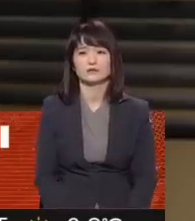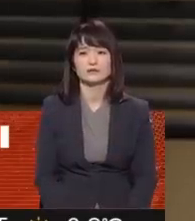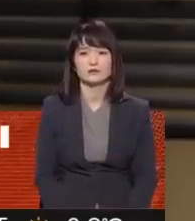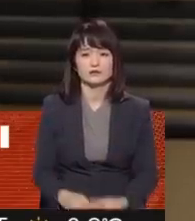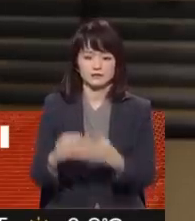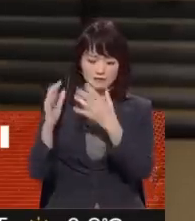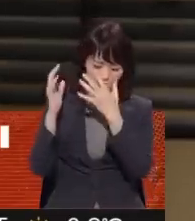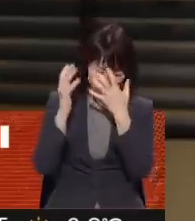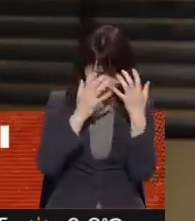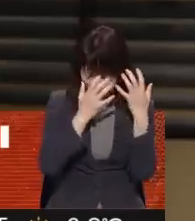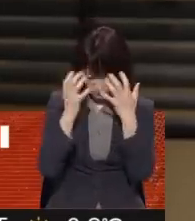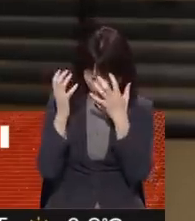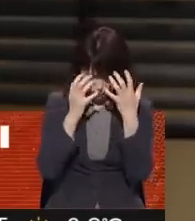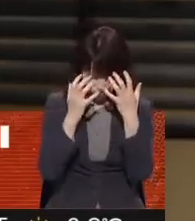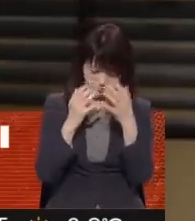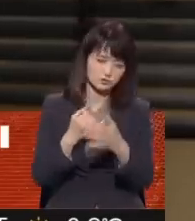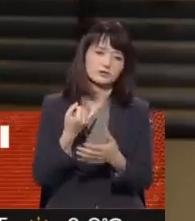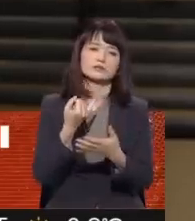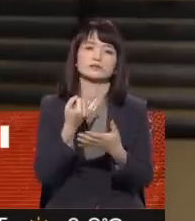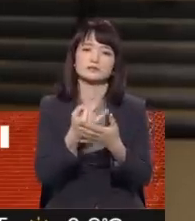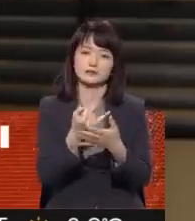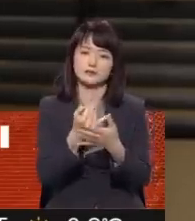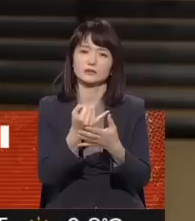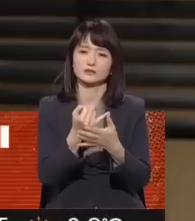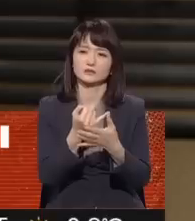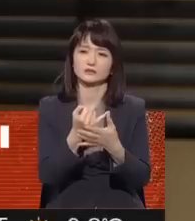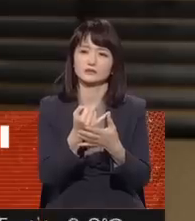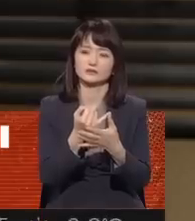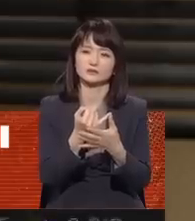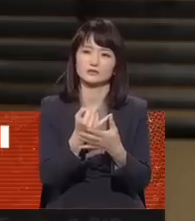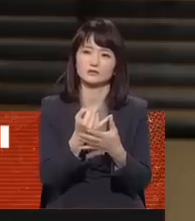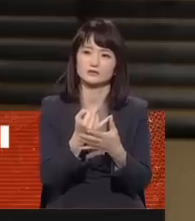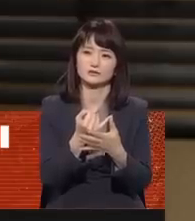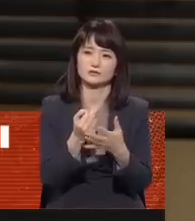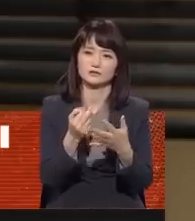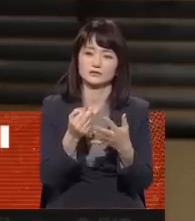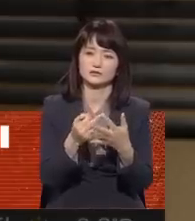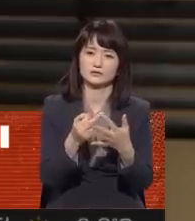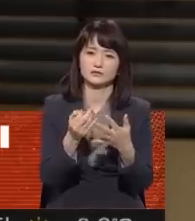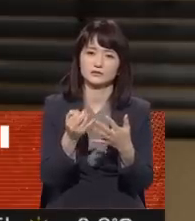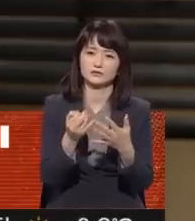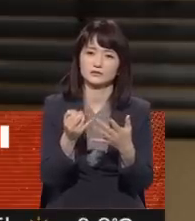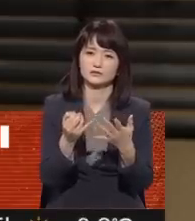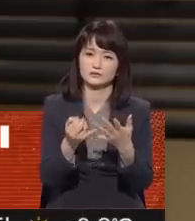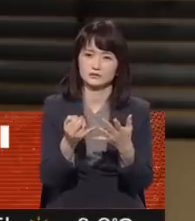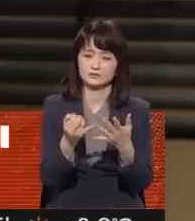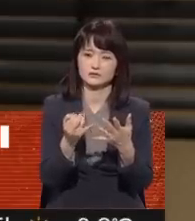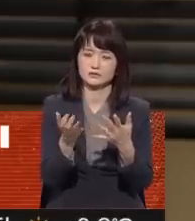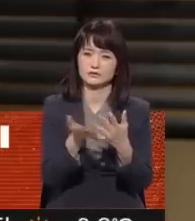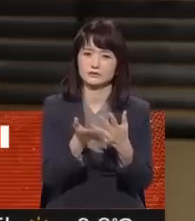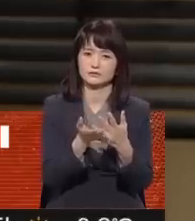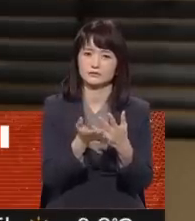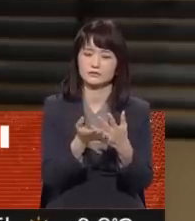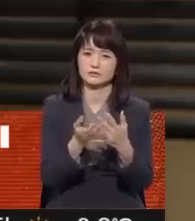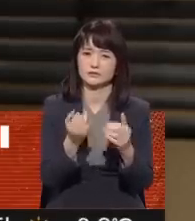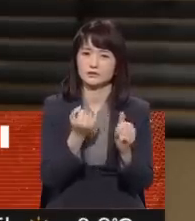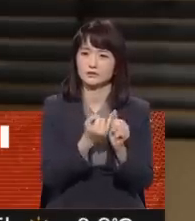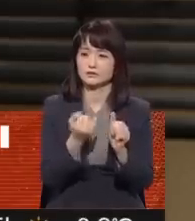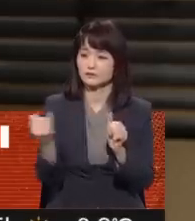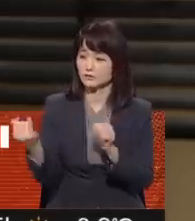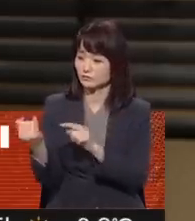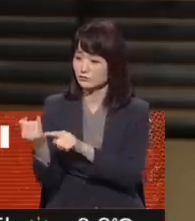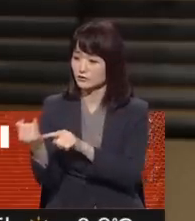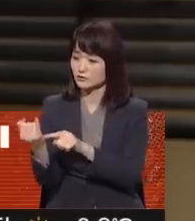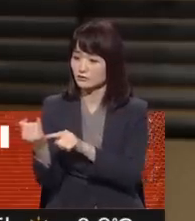어지러워요 큰 아이도 있고요 또 지금 밑에 작은 세 명의 아이들도 있고 또 아내는 또 같이